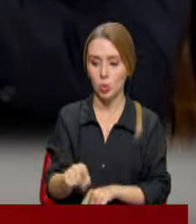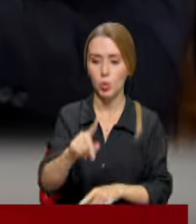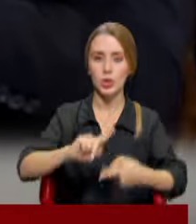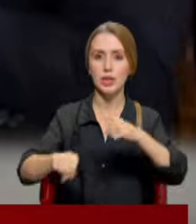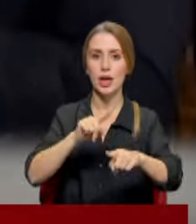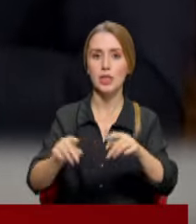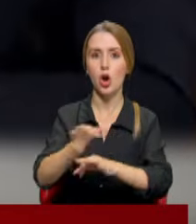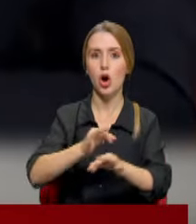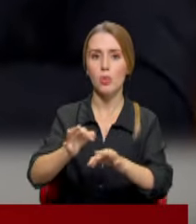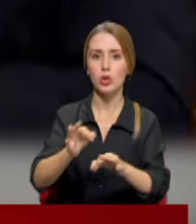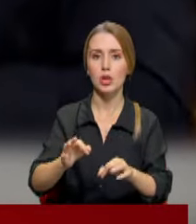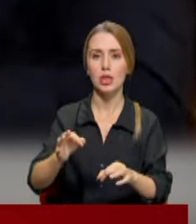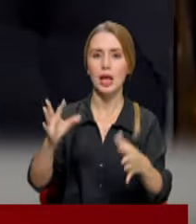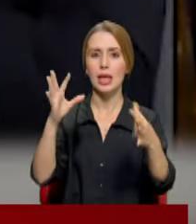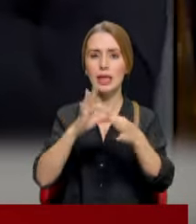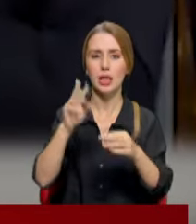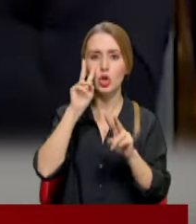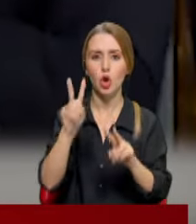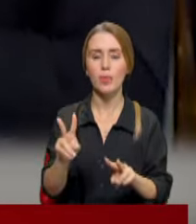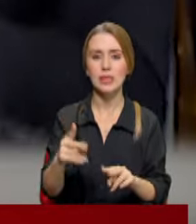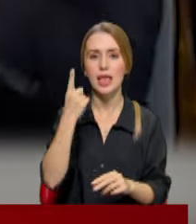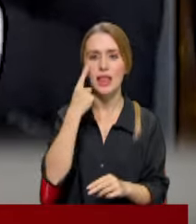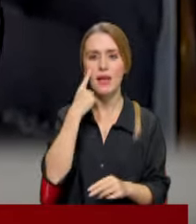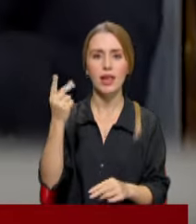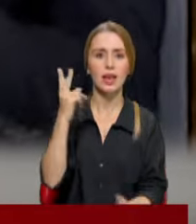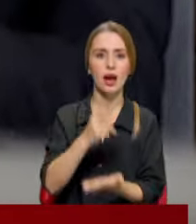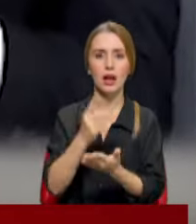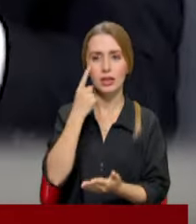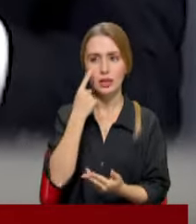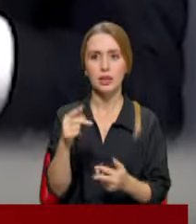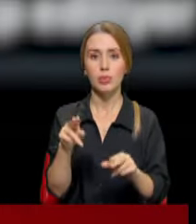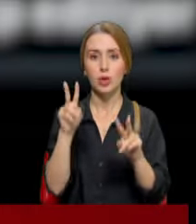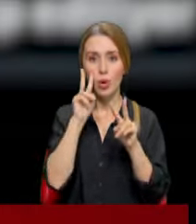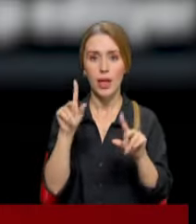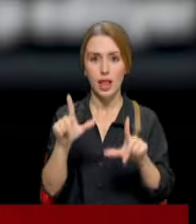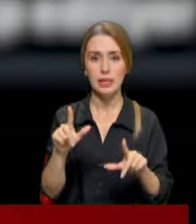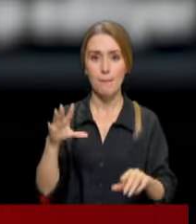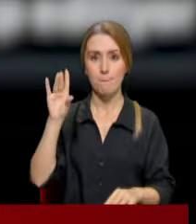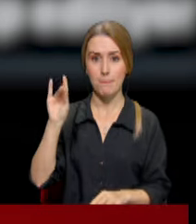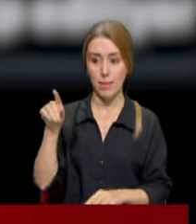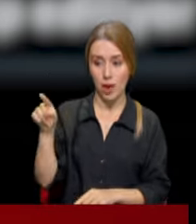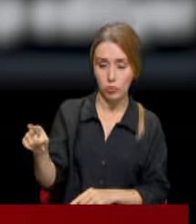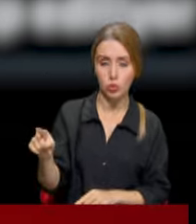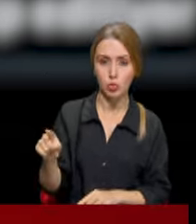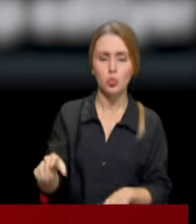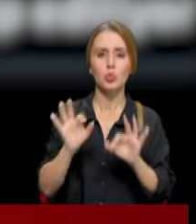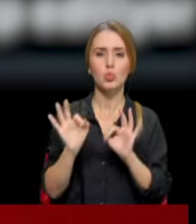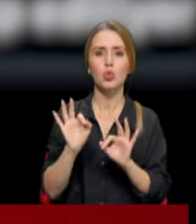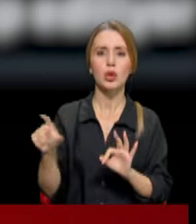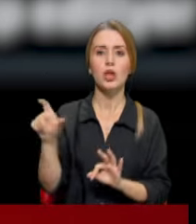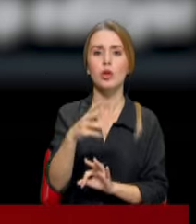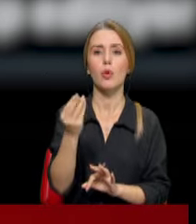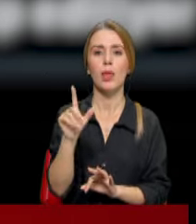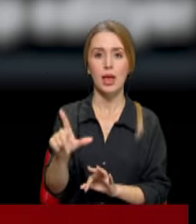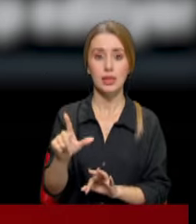olarak görülmesine yönelik geliştirilmiş bir devlet inisiyatifinin dili olarak anlaşılması gerekiyor. MHP liderinin bu iddiaya mutlaka cevabının